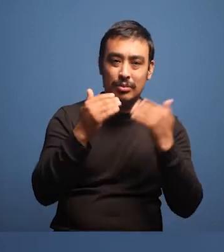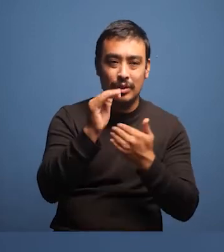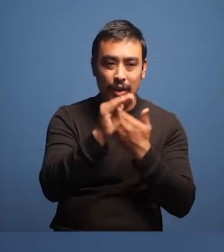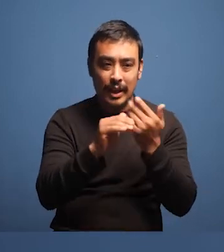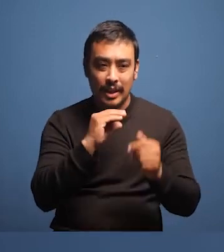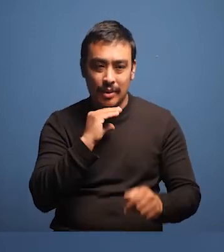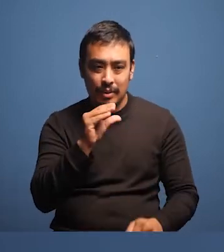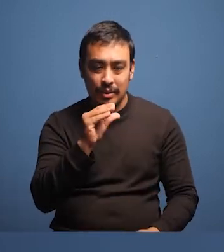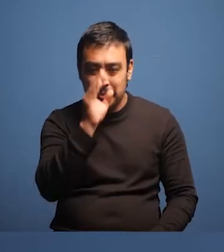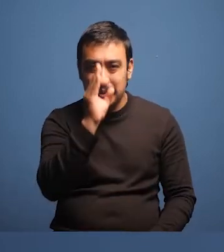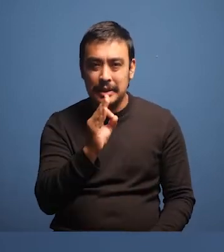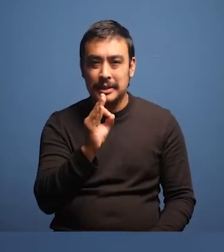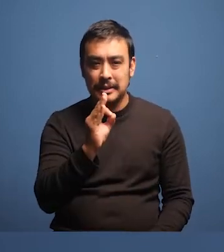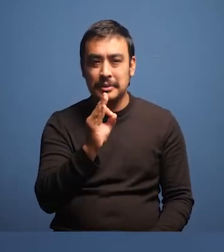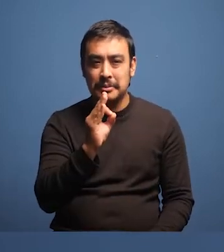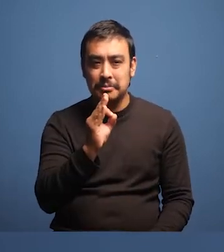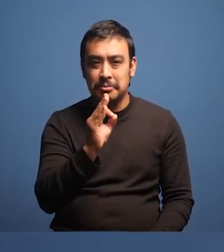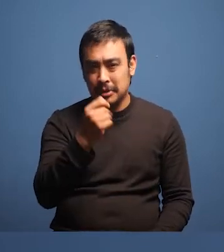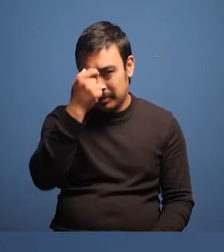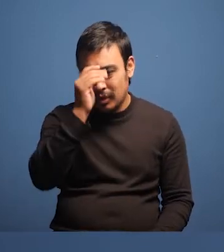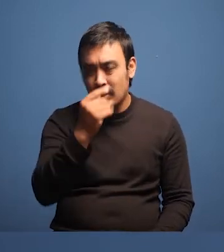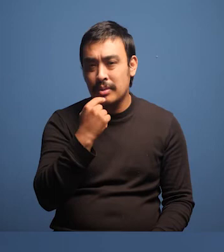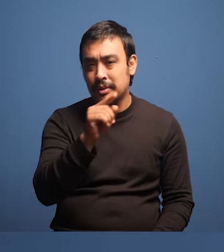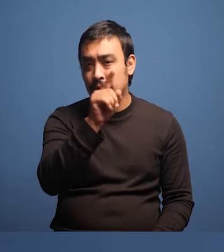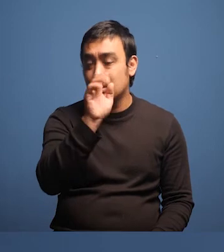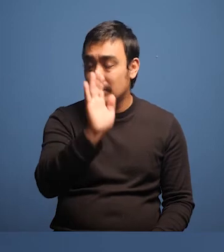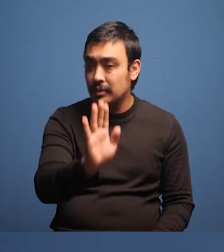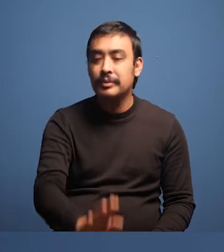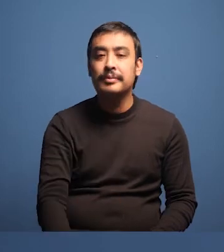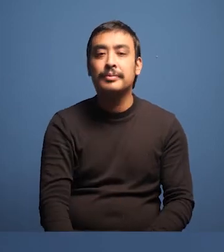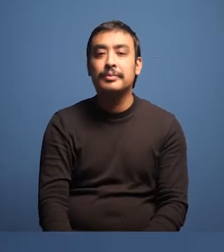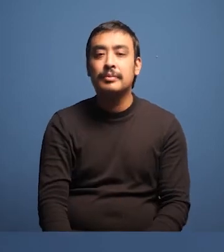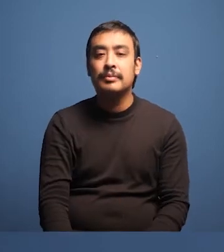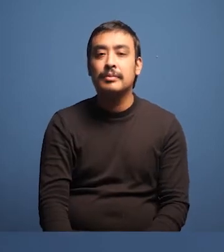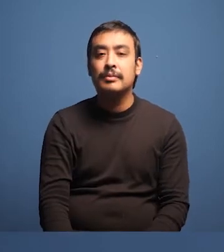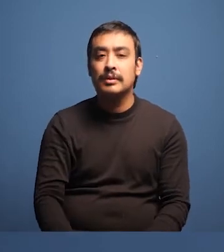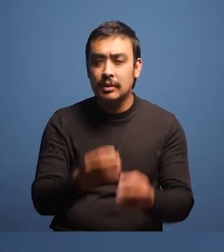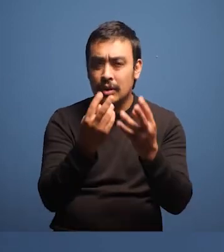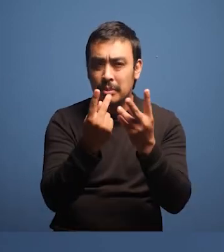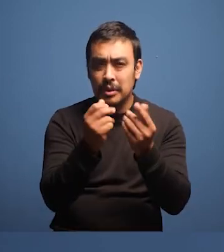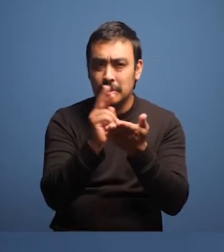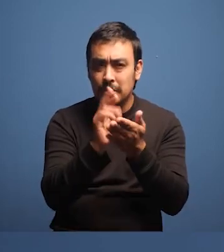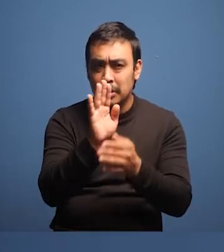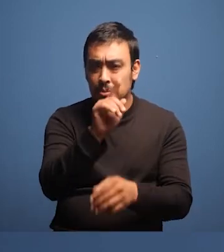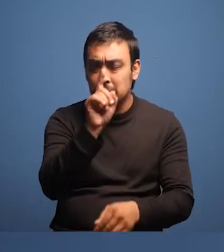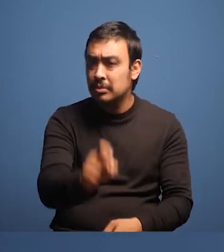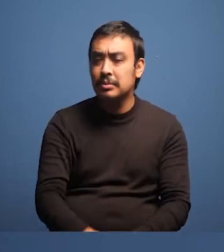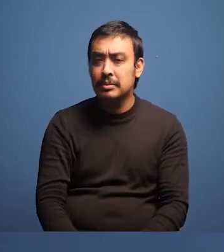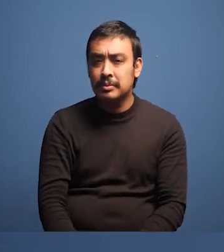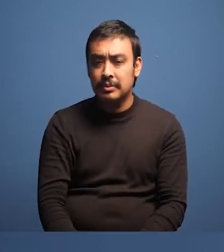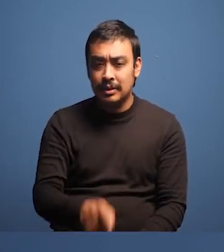युथहरूले स्पेसली फेस गरिरहनु भएको छ भनेर चाहिँ सोध्नु भएको छ। हजुरसँग कुनै डाटाहरू छ? यसमा चाहिँ